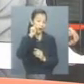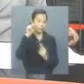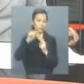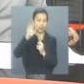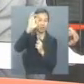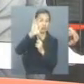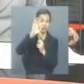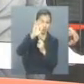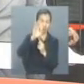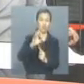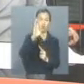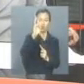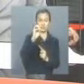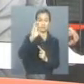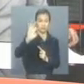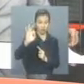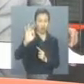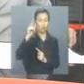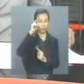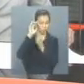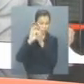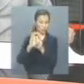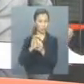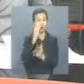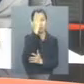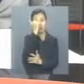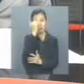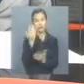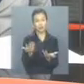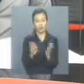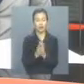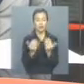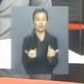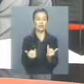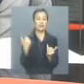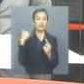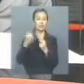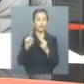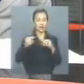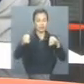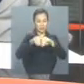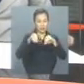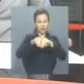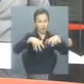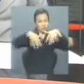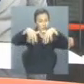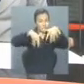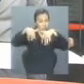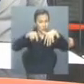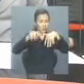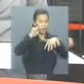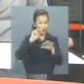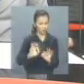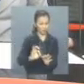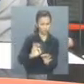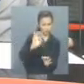ถือว่าเป็นพื้นที่ที่น่าเป็นห่วงเพราะว่าขณะนี้นะคะบริเวณเคหะชุมชนธนบุรี1ระดับน้ำนั้นท่วมสูงกว่า70เ